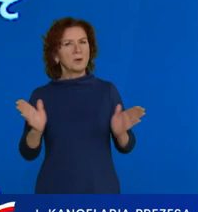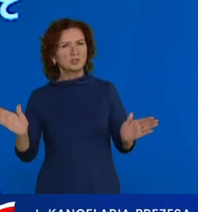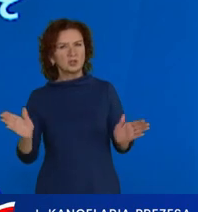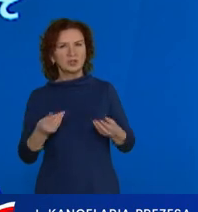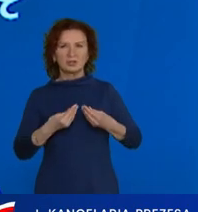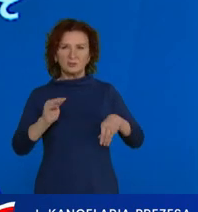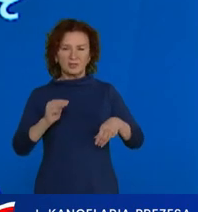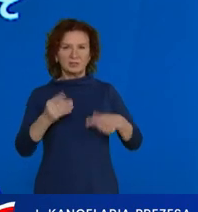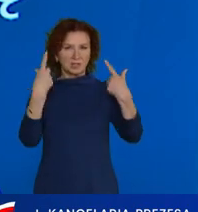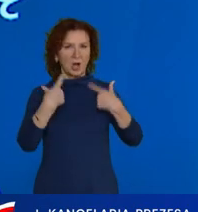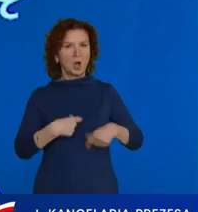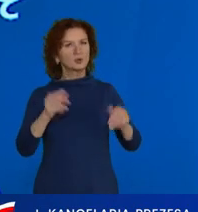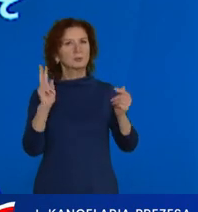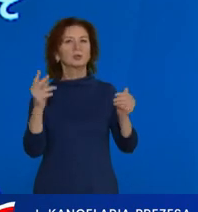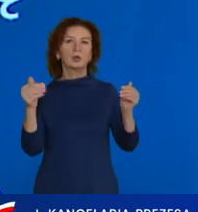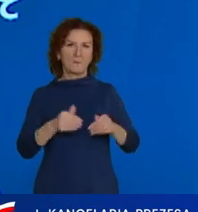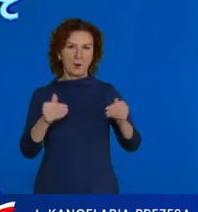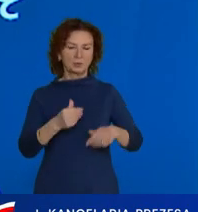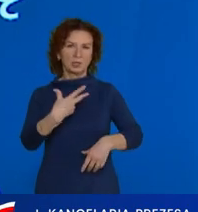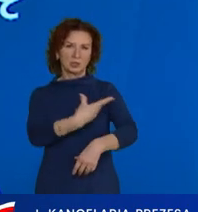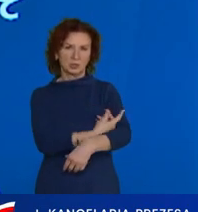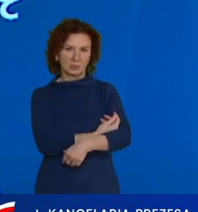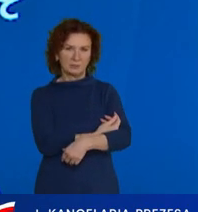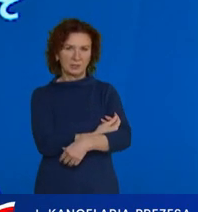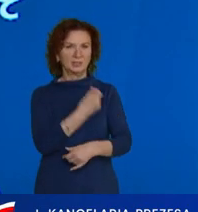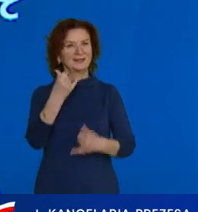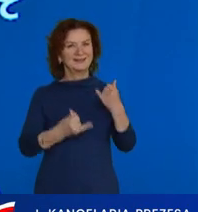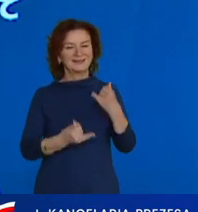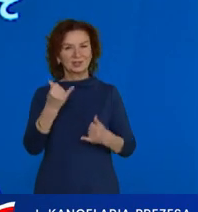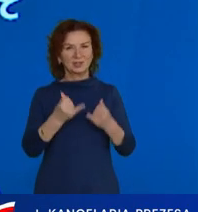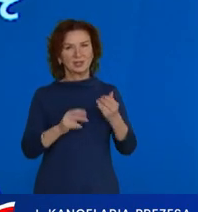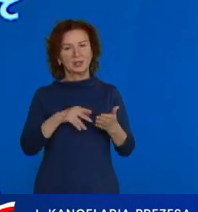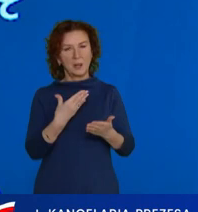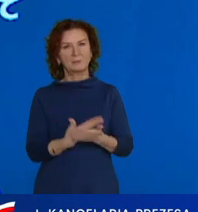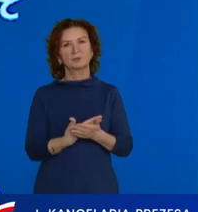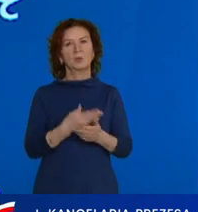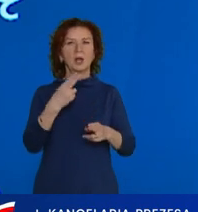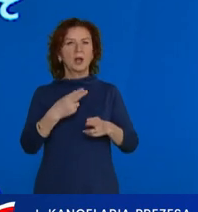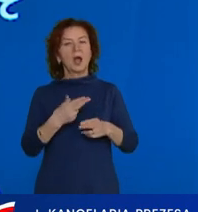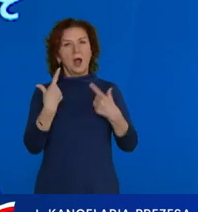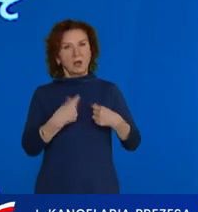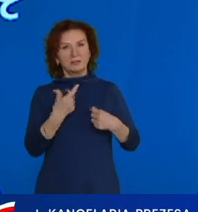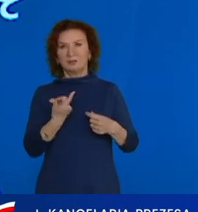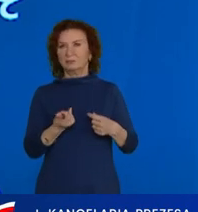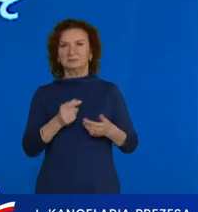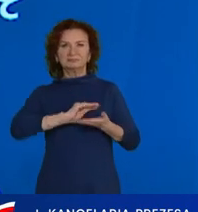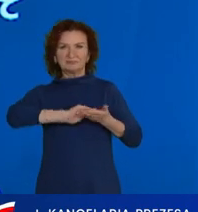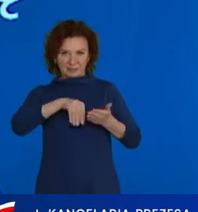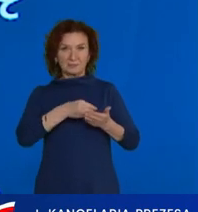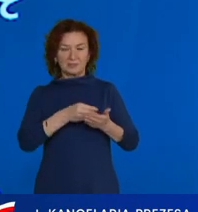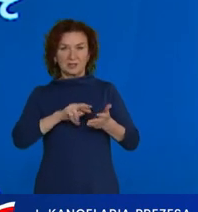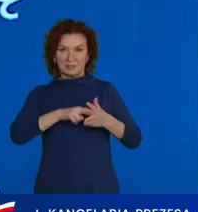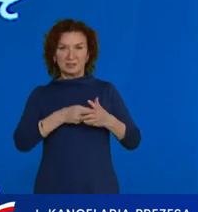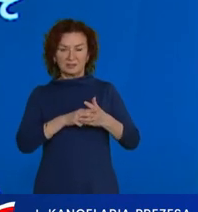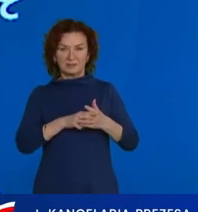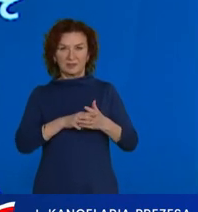grupy osób, które mogą być szczepione w przypadku, kiedy pacjenci zapisani na dany termin nie zjawią się